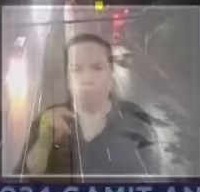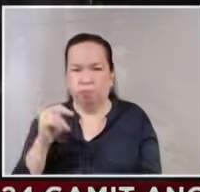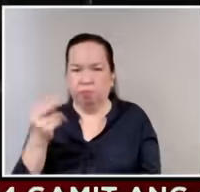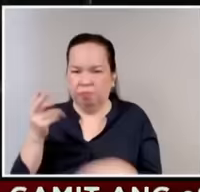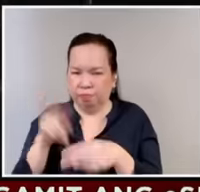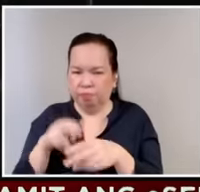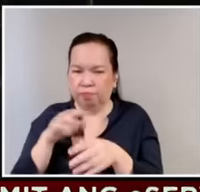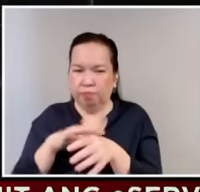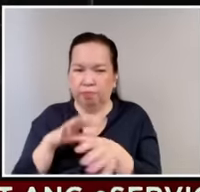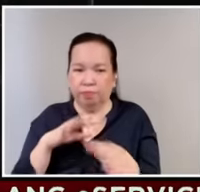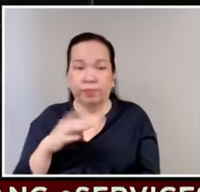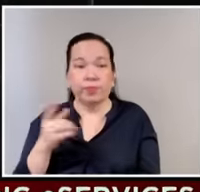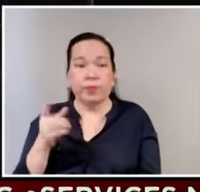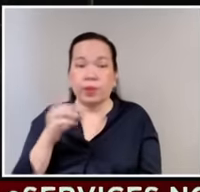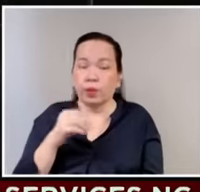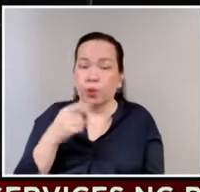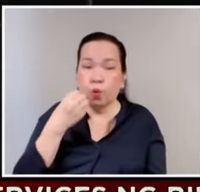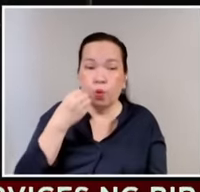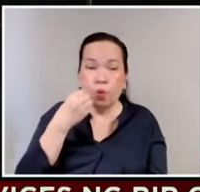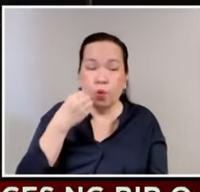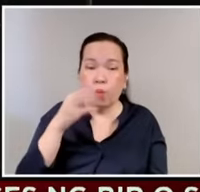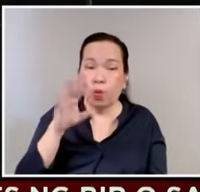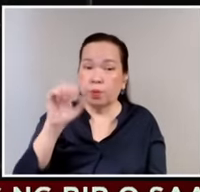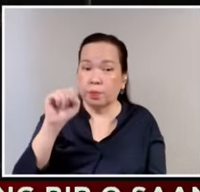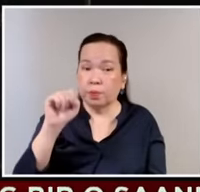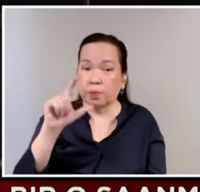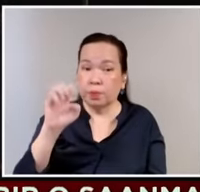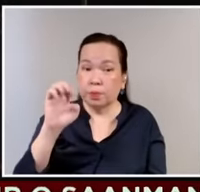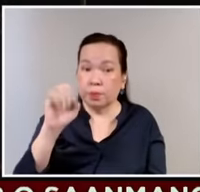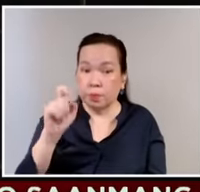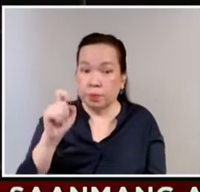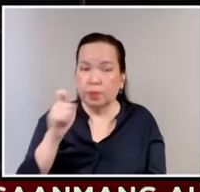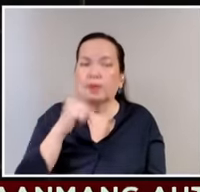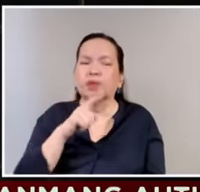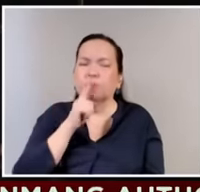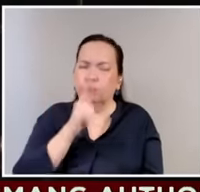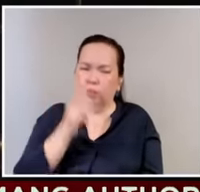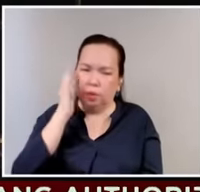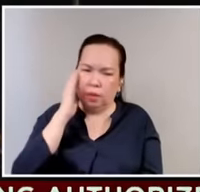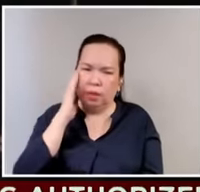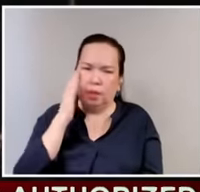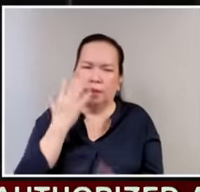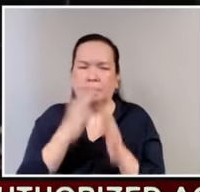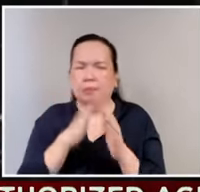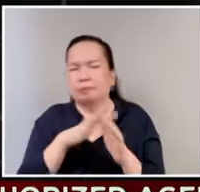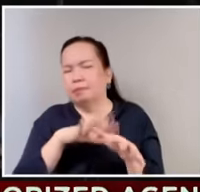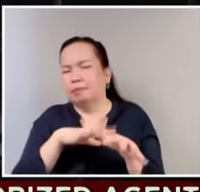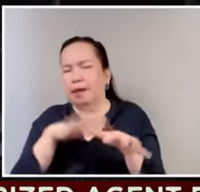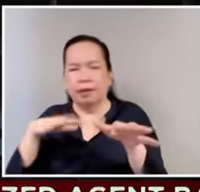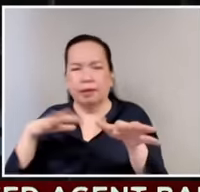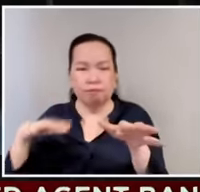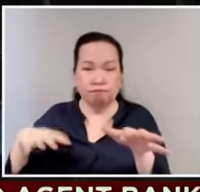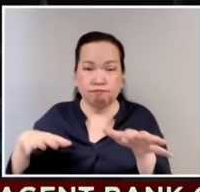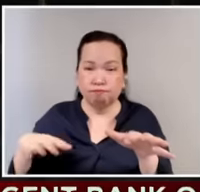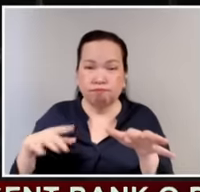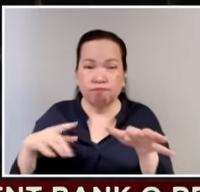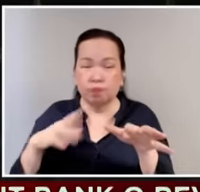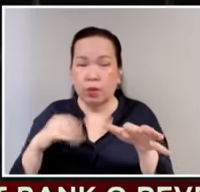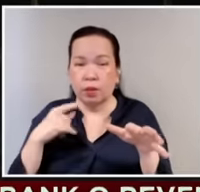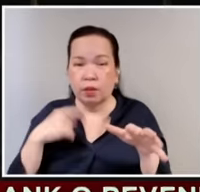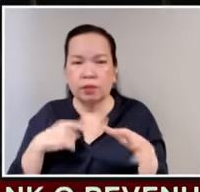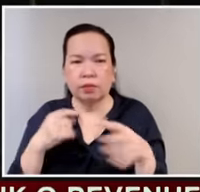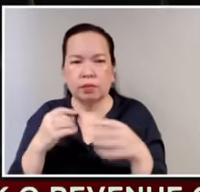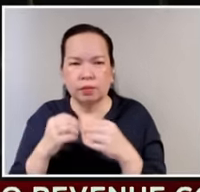Para naman sa mga papunta na sa Southern Luzon ngayong gabi, naku, asahan po ang mahaba-habang biyahe pauwi dahil mabagal ng